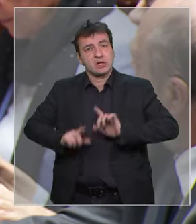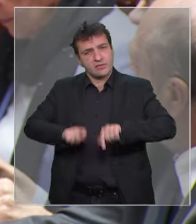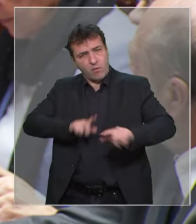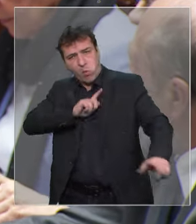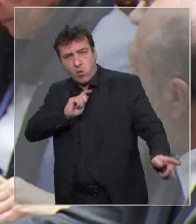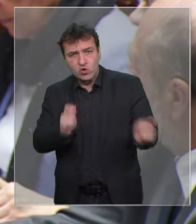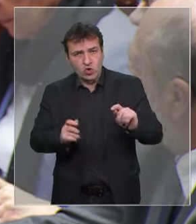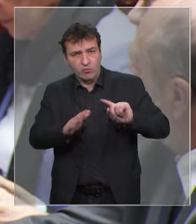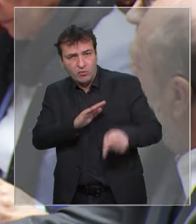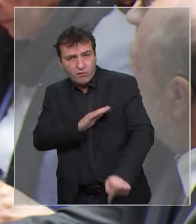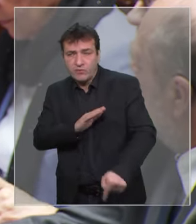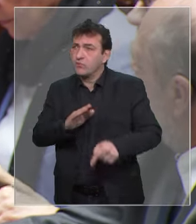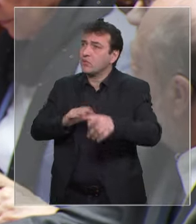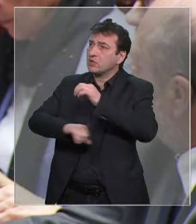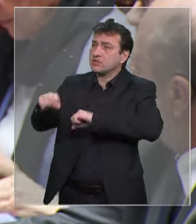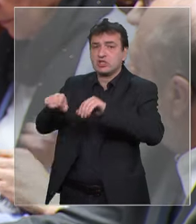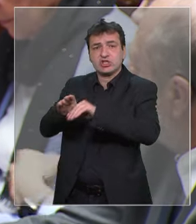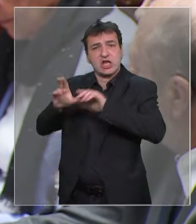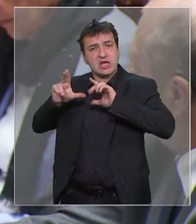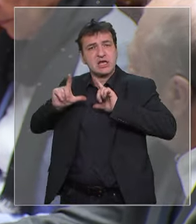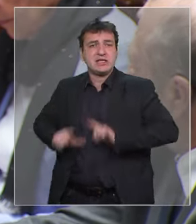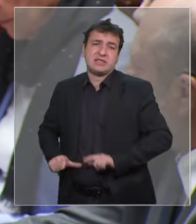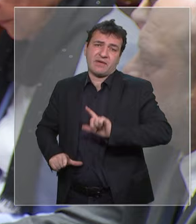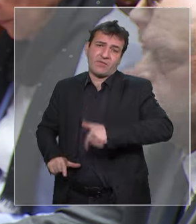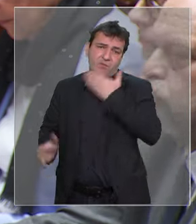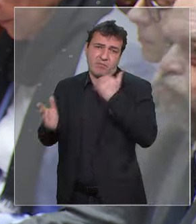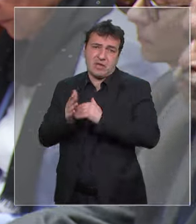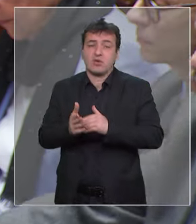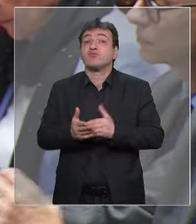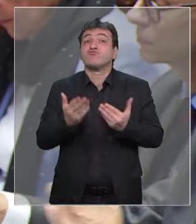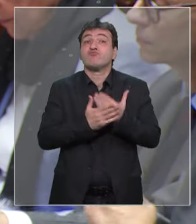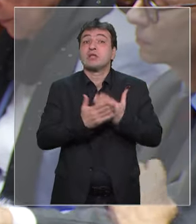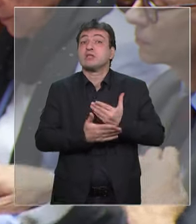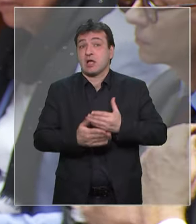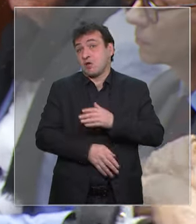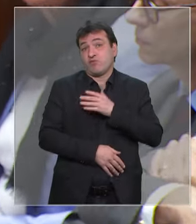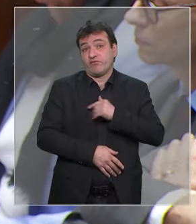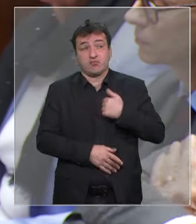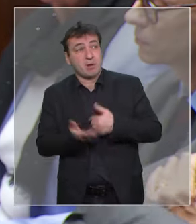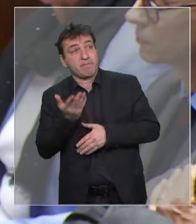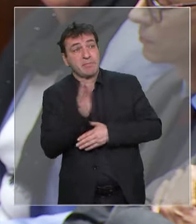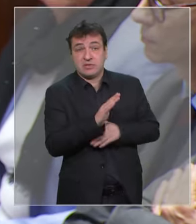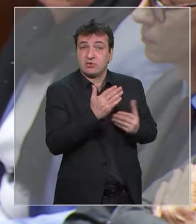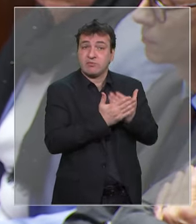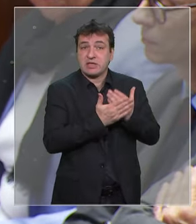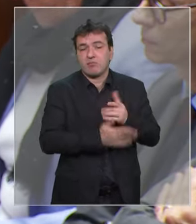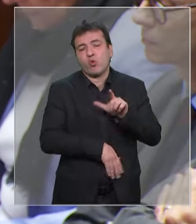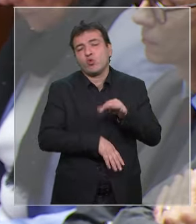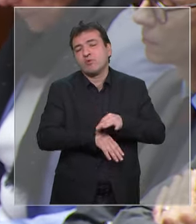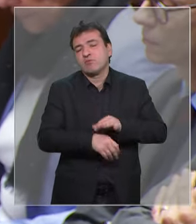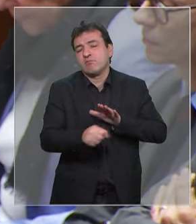notre organisation au lycée. C'est ce que j'ai présenté ce matin aux enseignants. Il faudrait bien plus de 2 minutes pour entrer dans le détail. Mais au fond, je crois qu'il y a